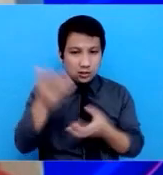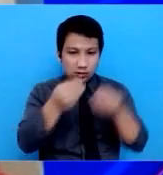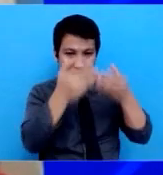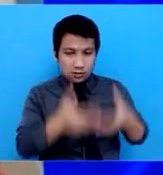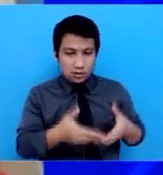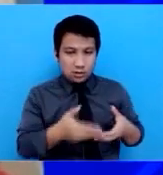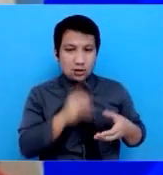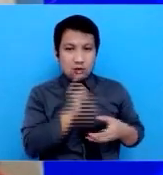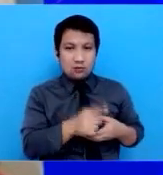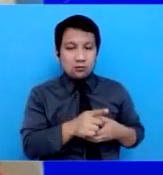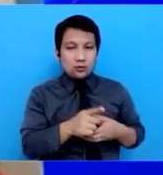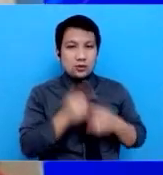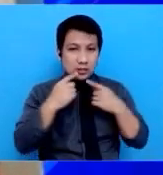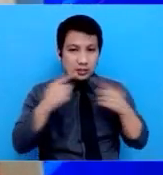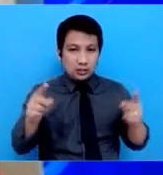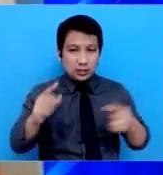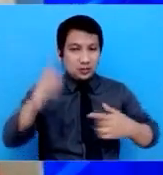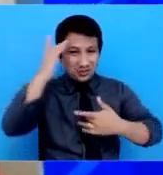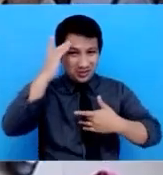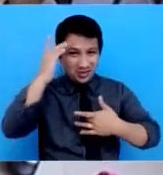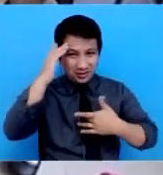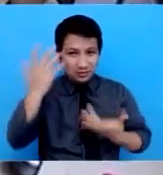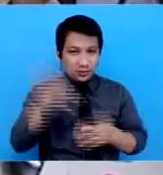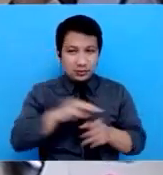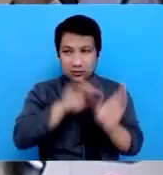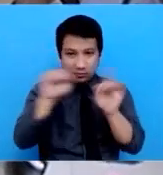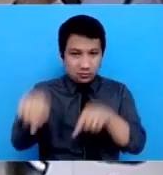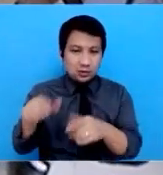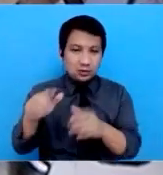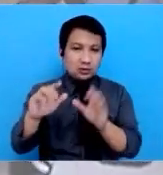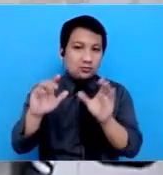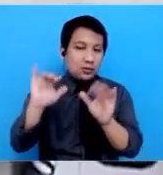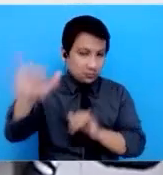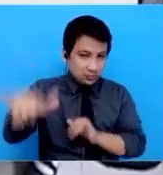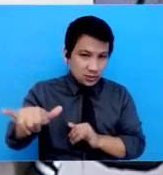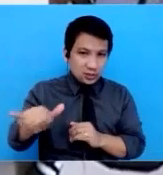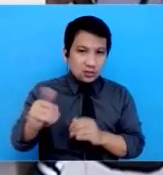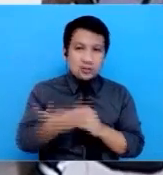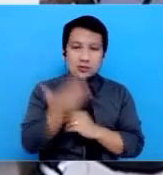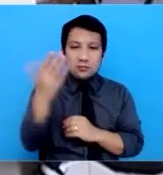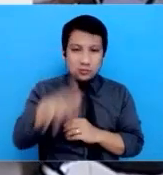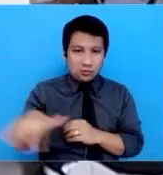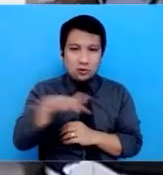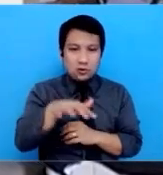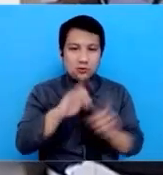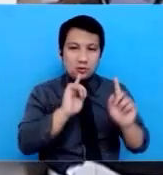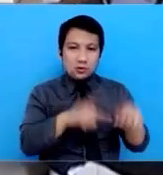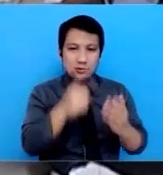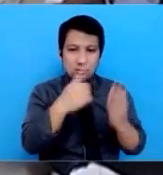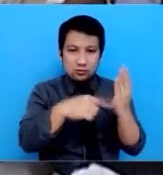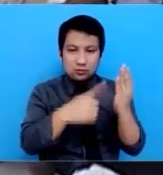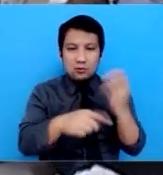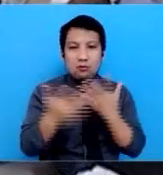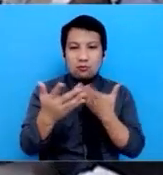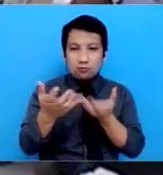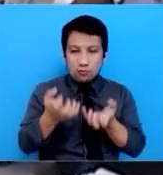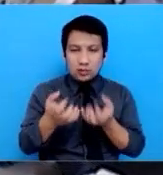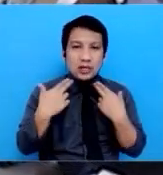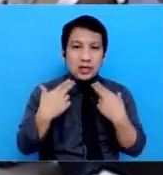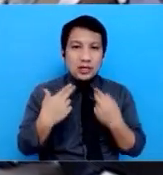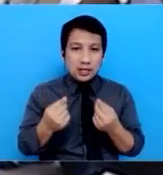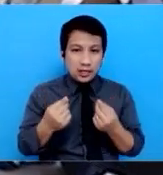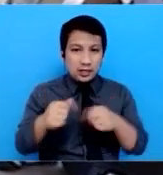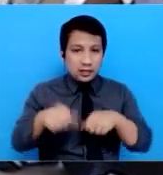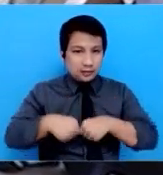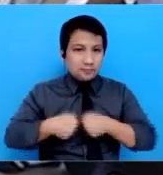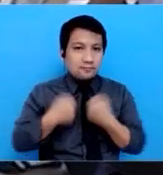na magdeklara na siya ay may sakit at pumasok. Kaya halos lahat ng sumagot sa survey gusto ng health break para